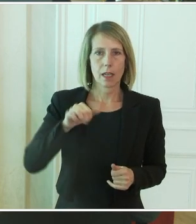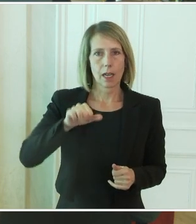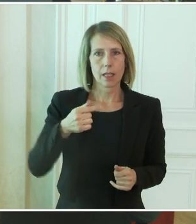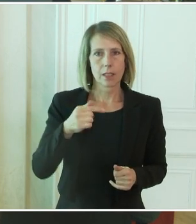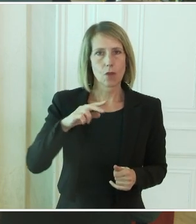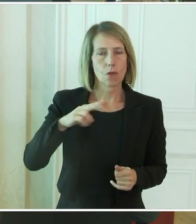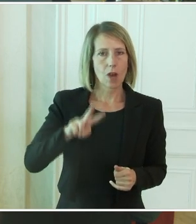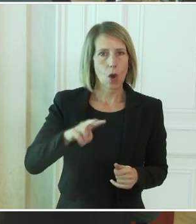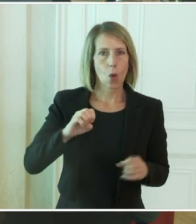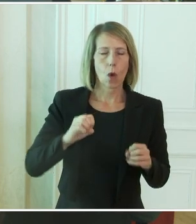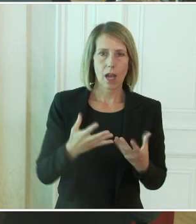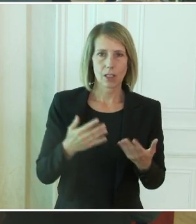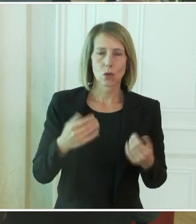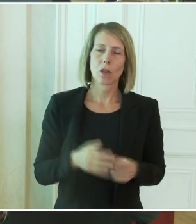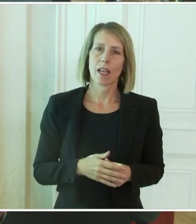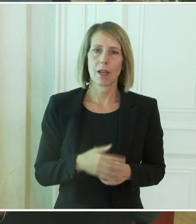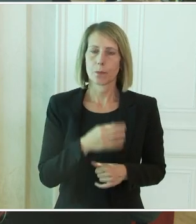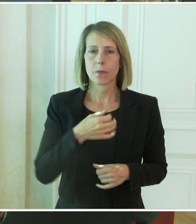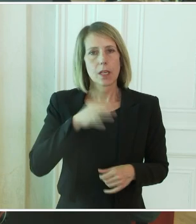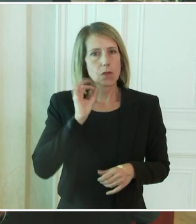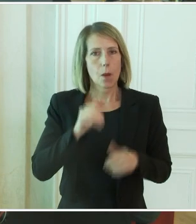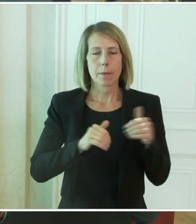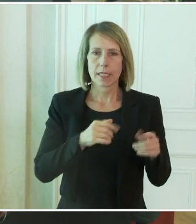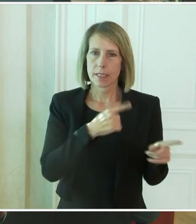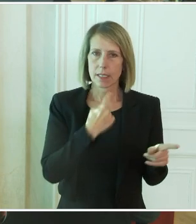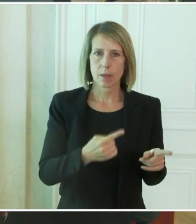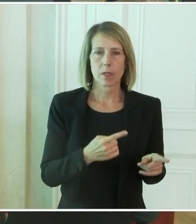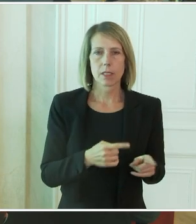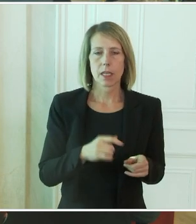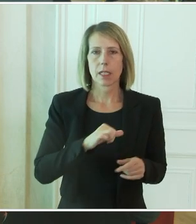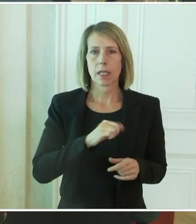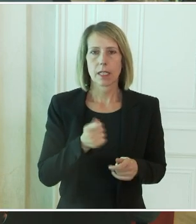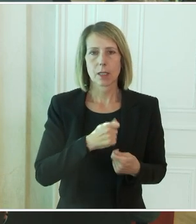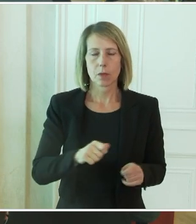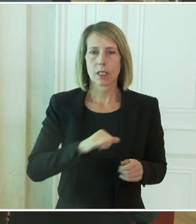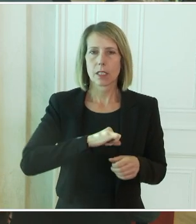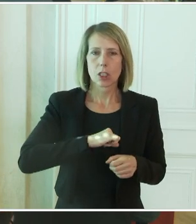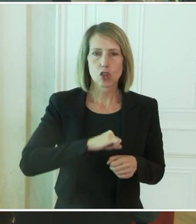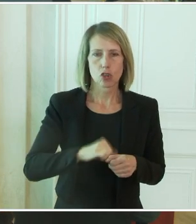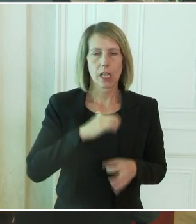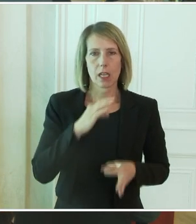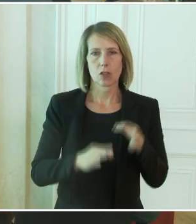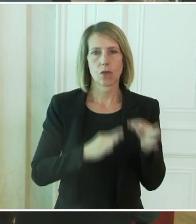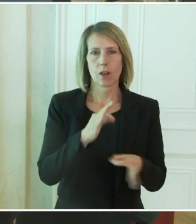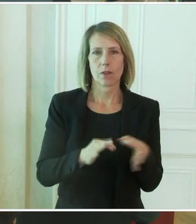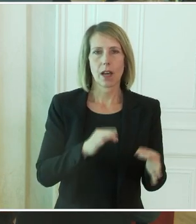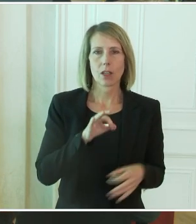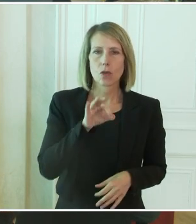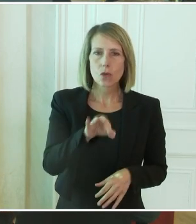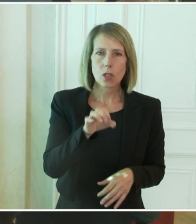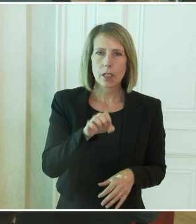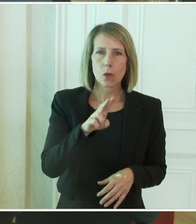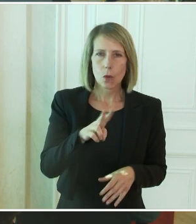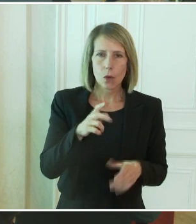Aktuell. Frau Ministerin, Sie haben jetzt gesagt, es gibt kein sogenanntes Fast-Track-Verfahren für eine EU-Mitgliedschaft.